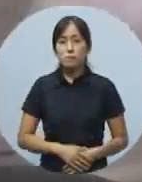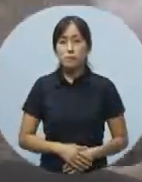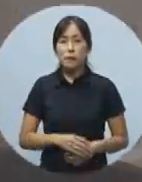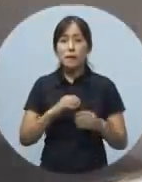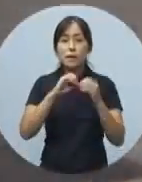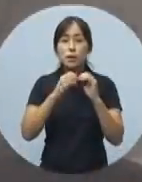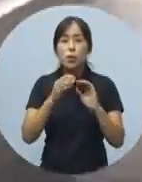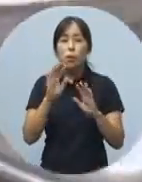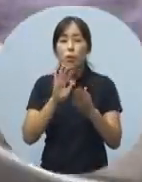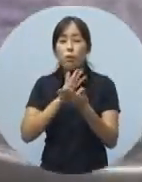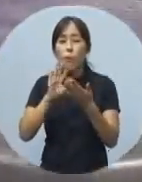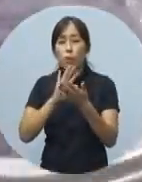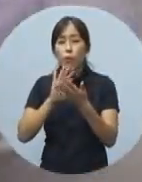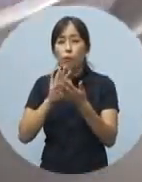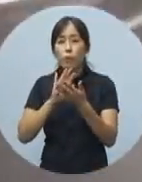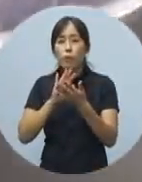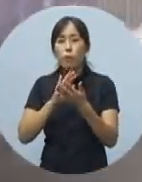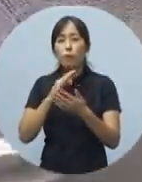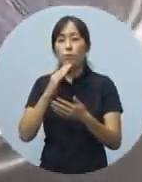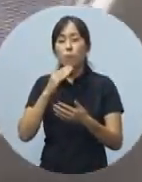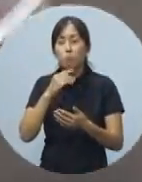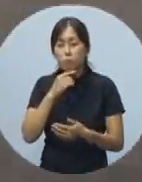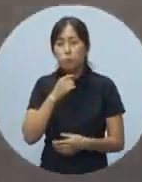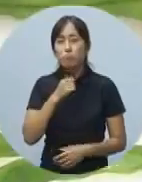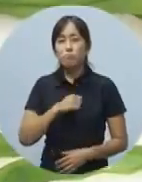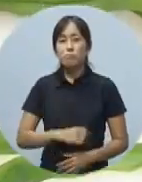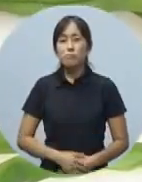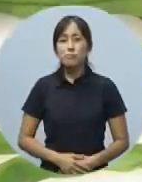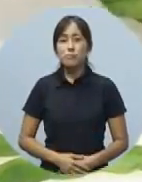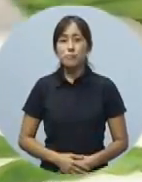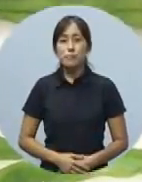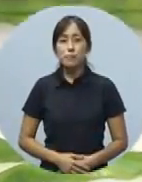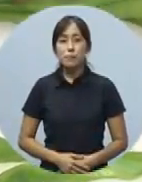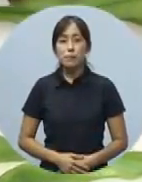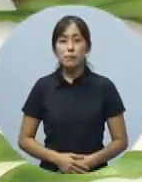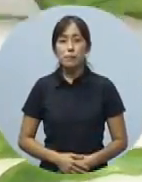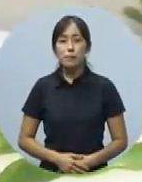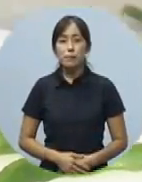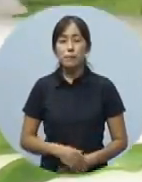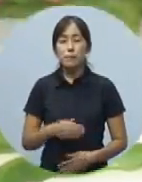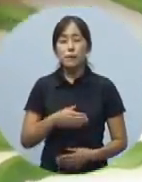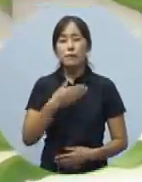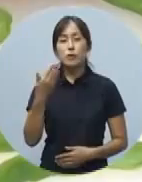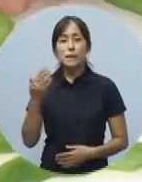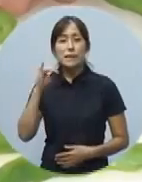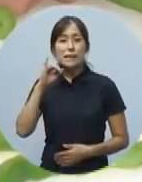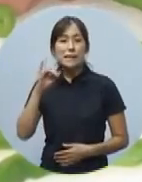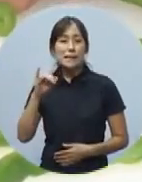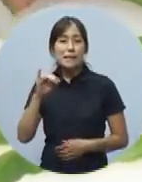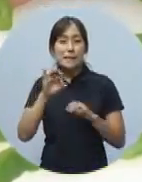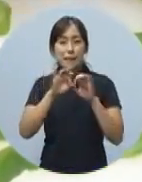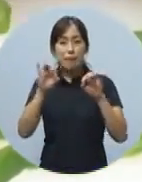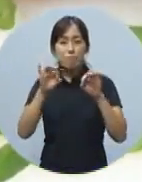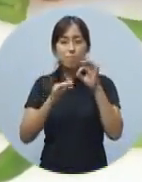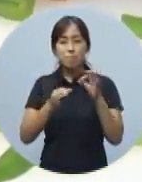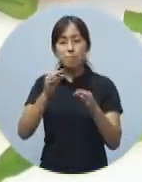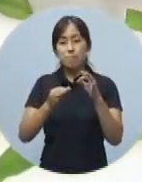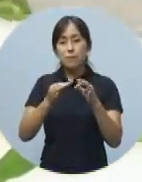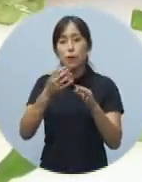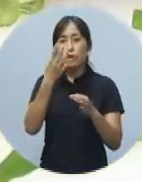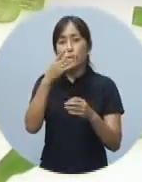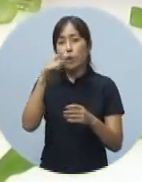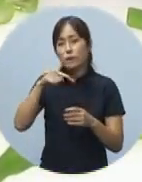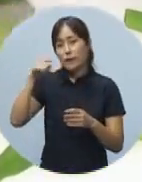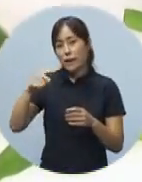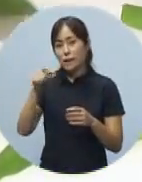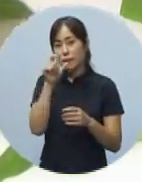色が だいぶ抜けましたね。 色抜けちゃって。 そして先ほど茹でたインゲンを4センチほどに